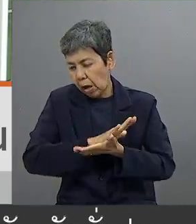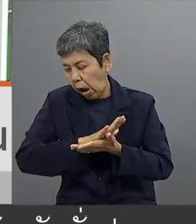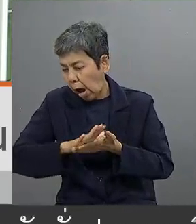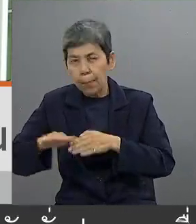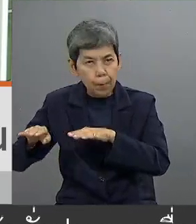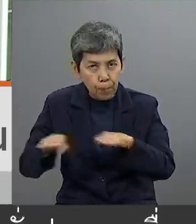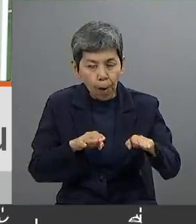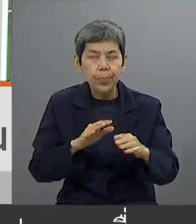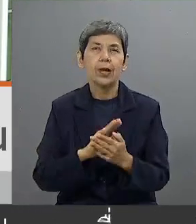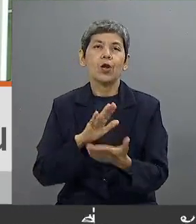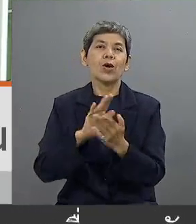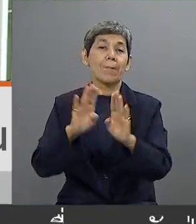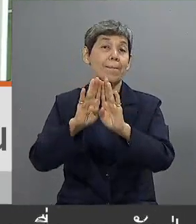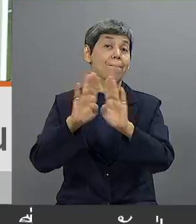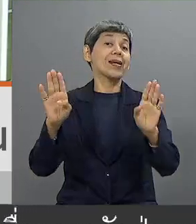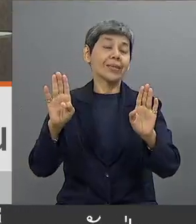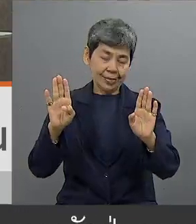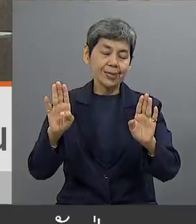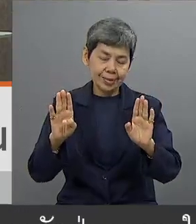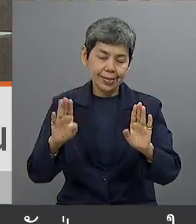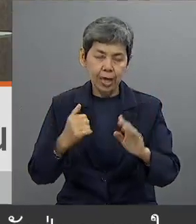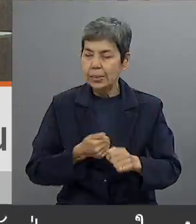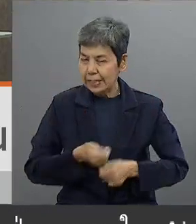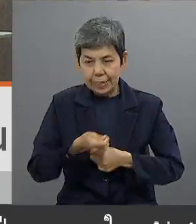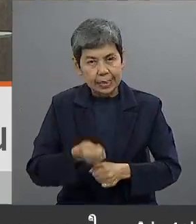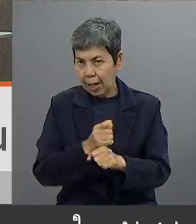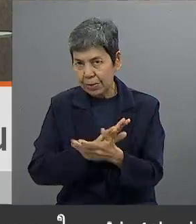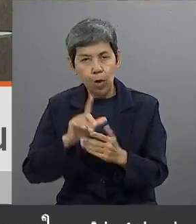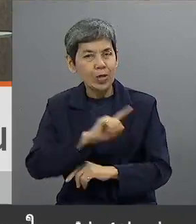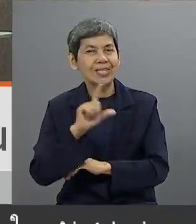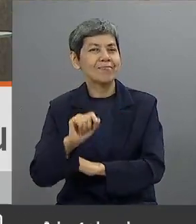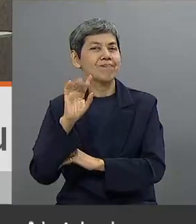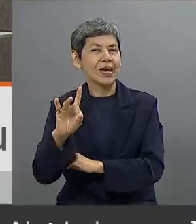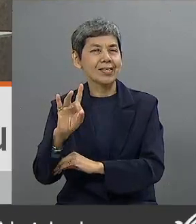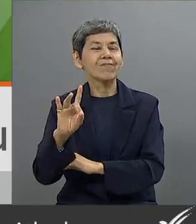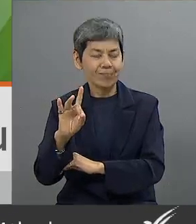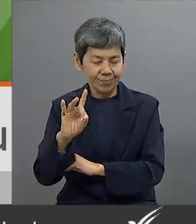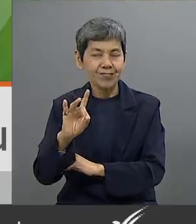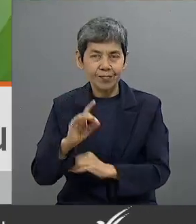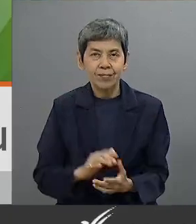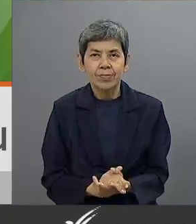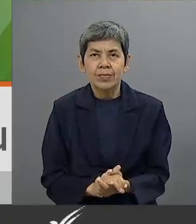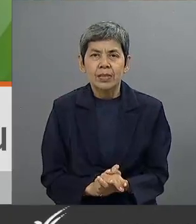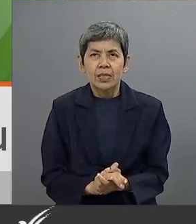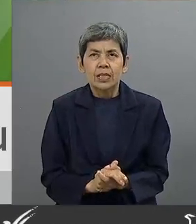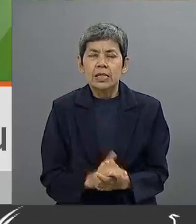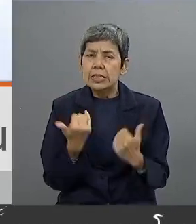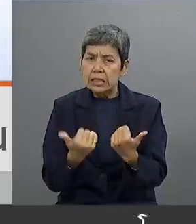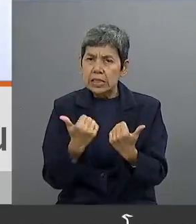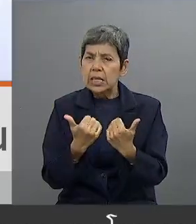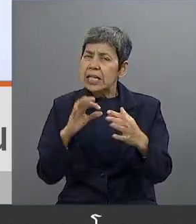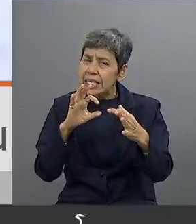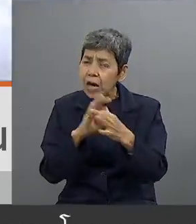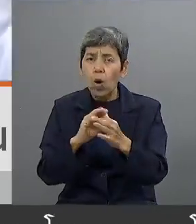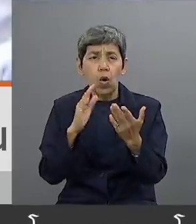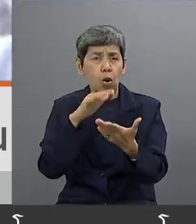พร้อมหากว่ามีประกาศให้เปิดการเรียนการสอนและสร้างความเชื่อมั่นให้กับผู้ปกครองขณะที่มาตรการสำหรับการเปิดศูนย์พัฒ